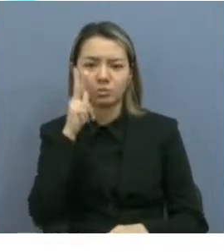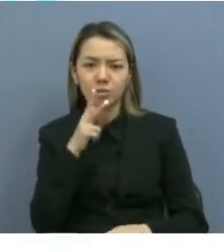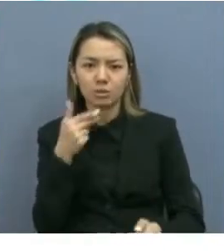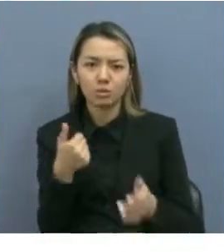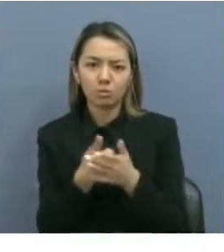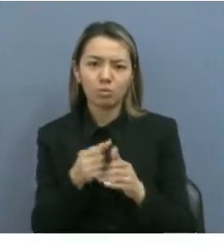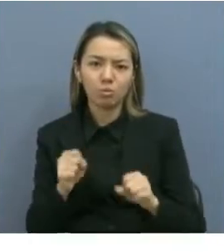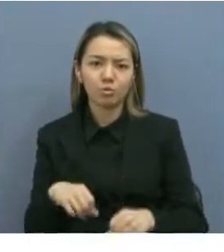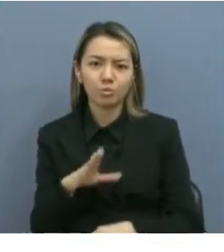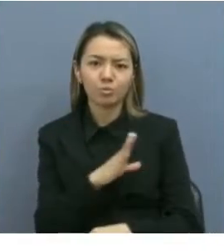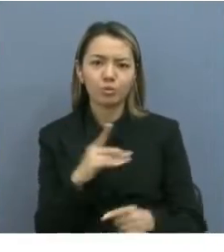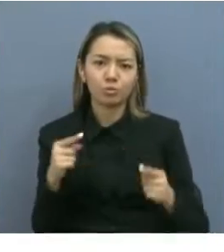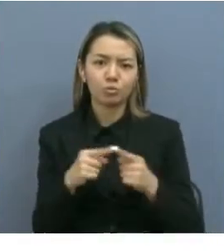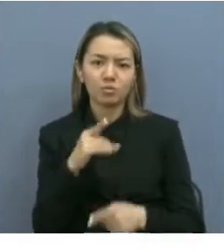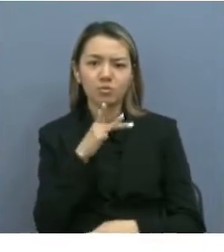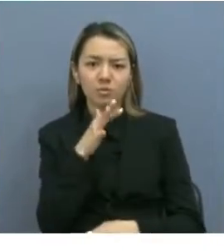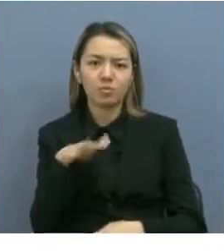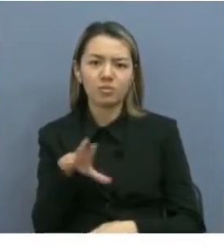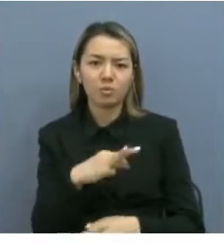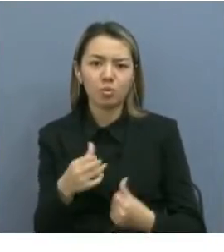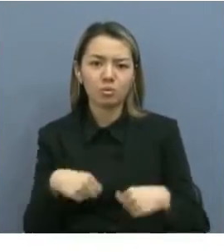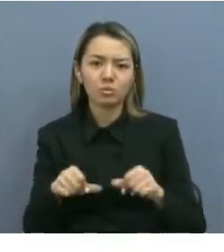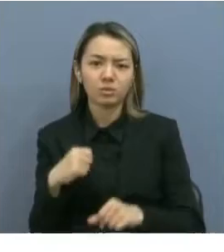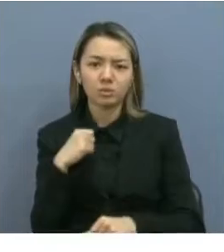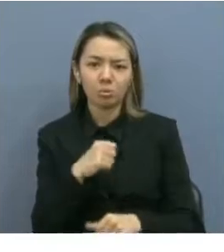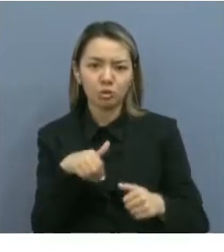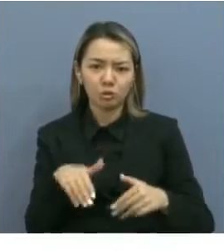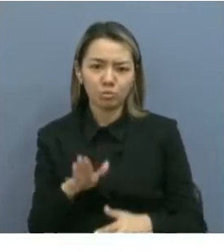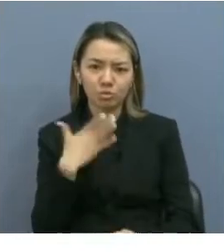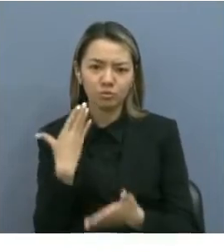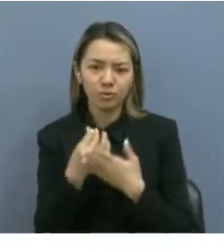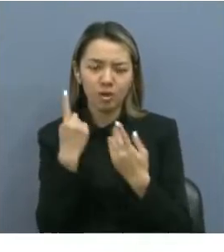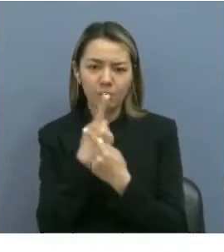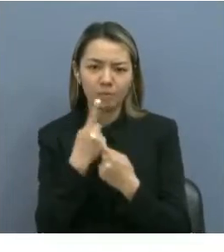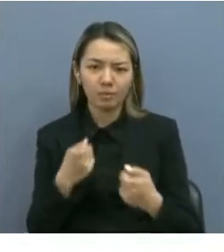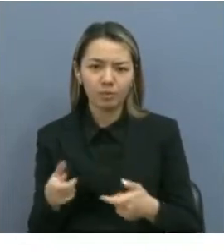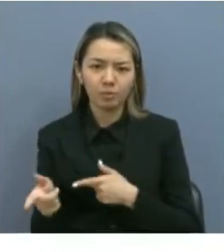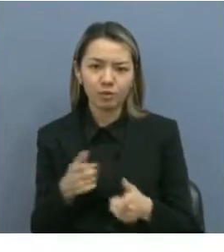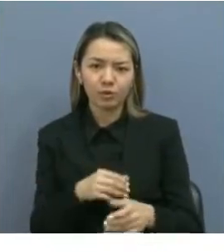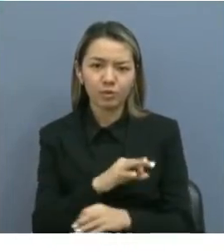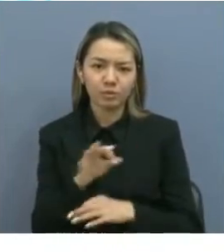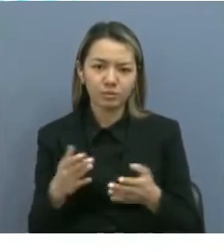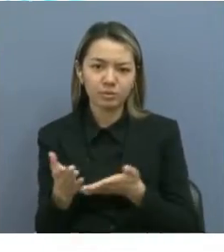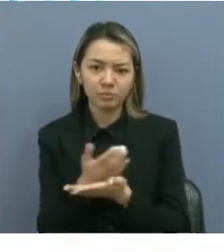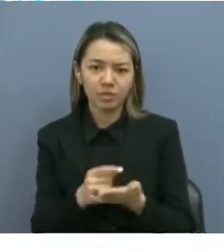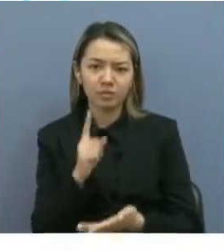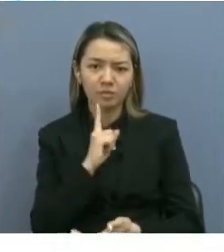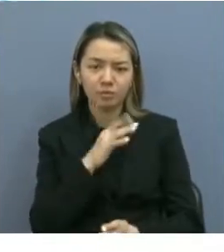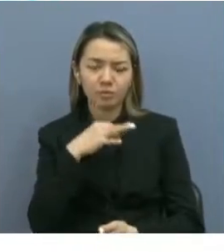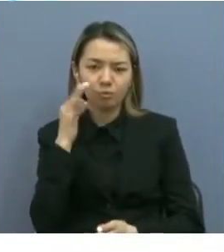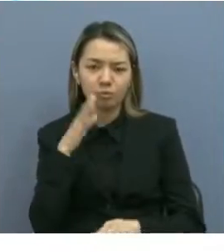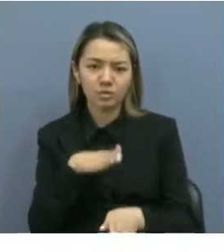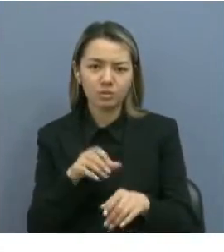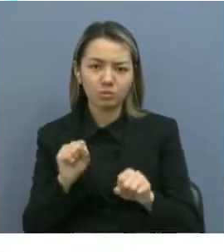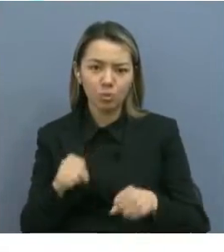созылуы мүмкін. Алайда нақты уақытты жергілікті органдар реттейді. Олар өз жарлықтары бойынша жасақтау жиынын жинап, оны уақытынан бұрында